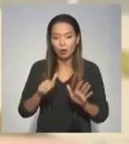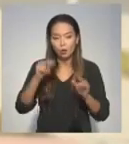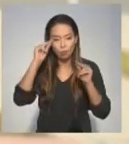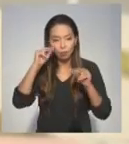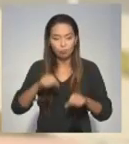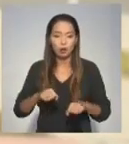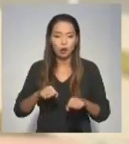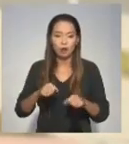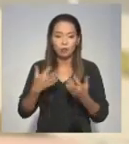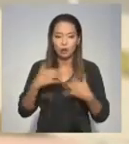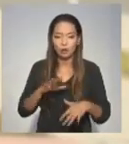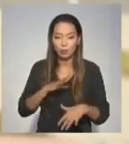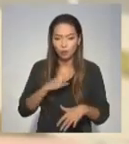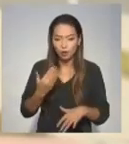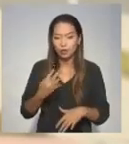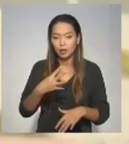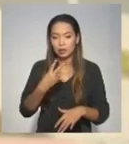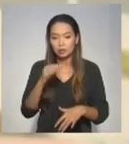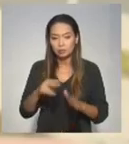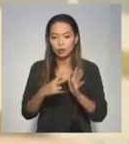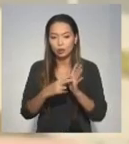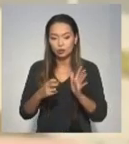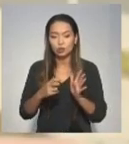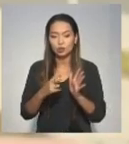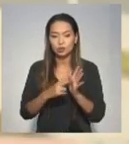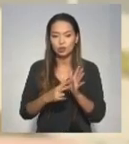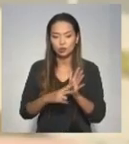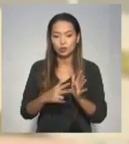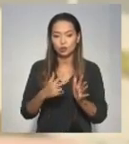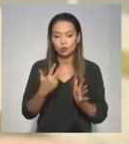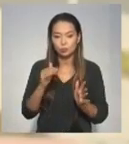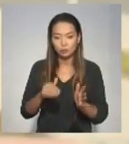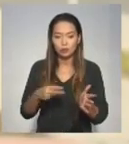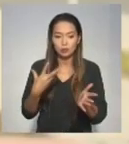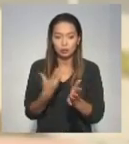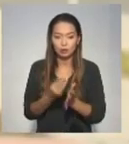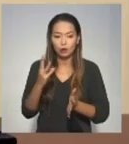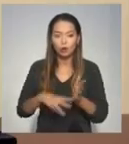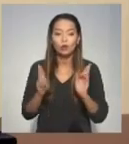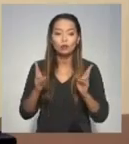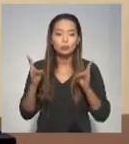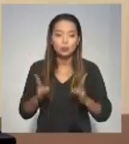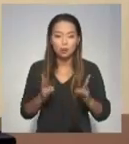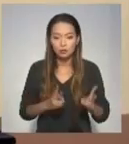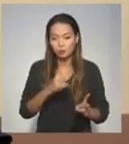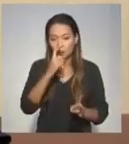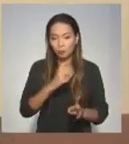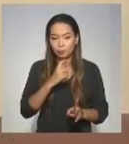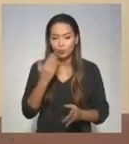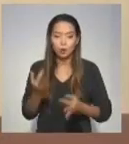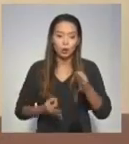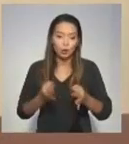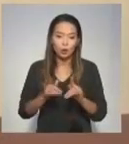құқығымнан айырылдым. Ал ол 42882 теңге айыппұл арқалады. Енді кім көп зардап шекті? Ал судья сот